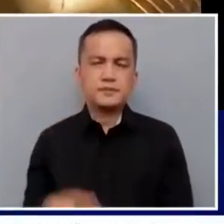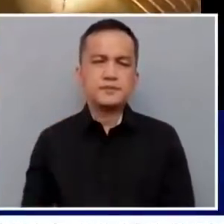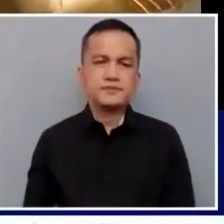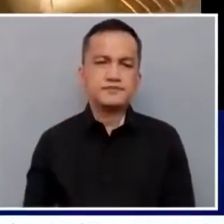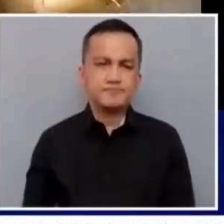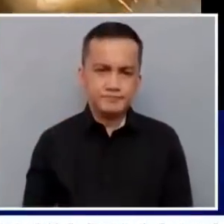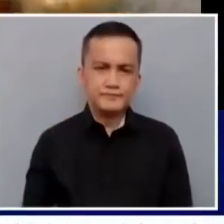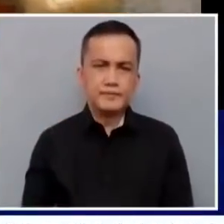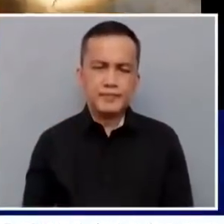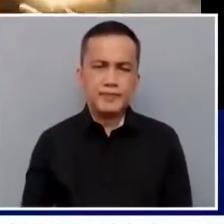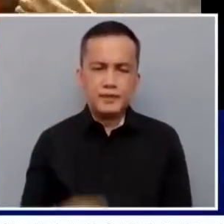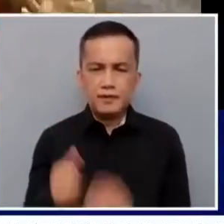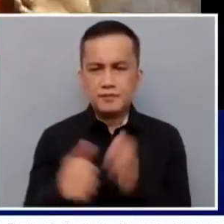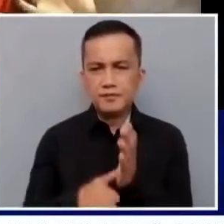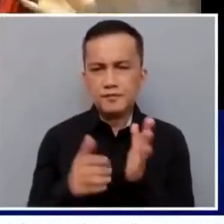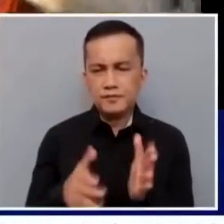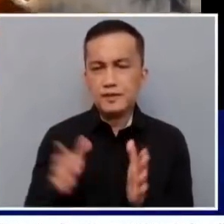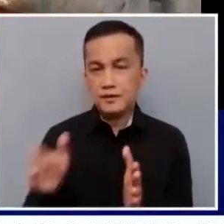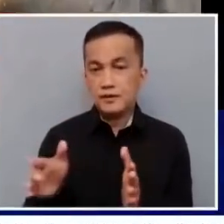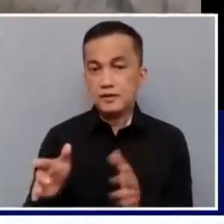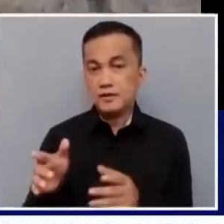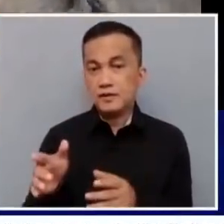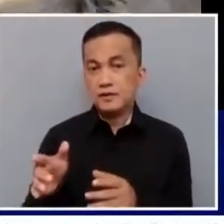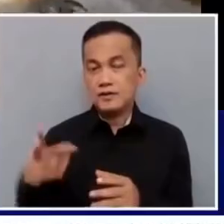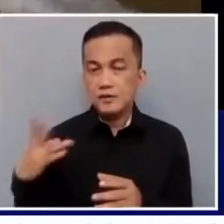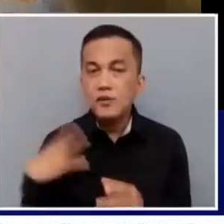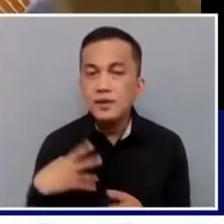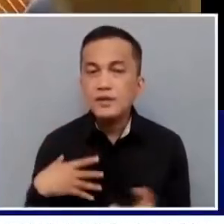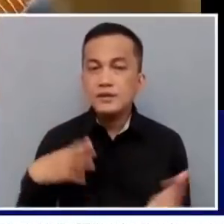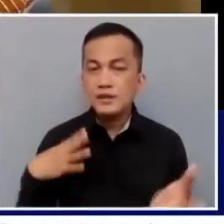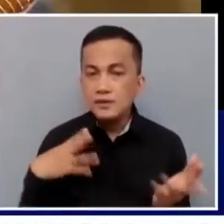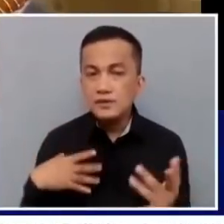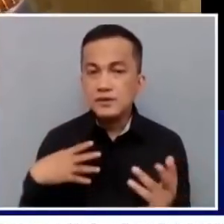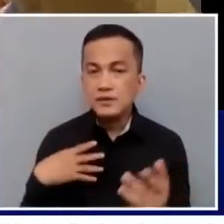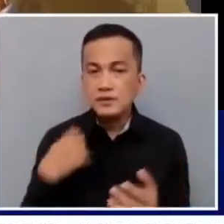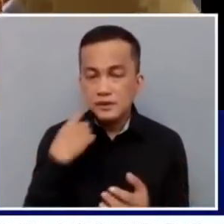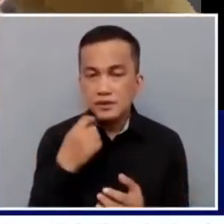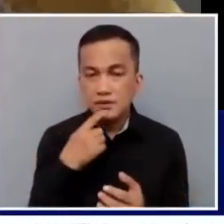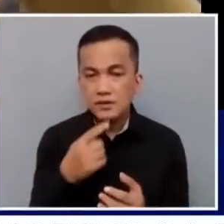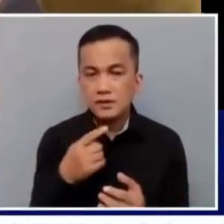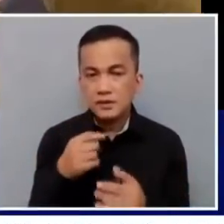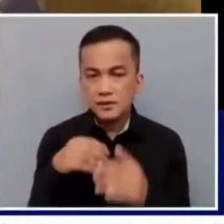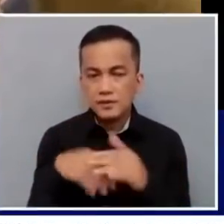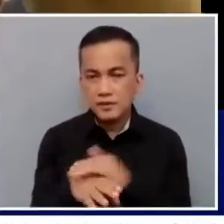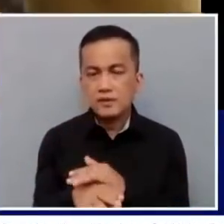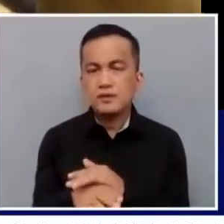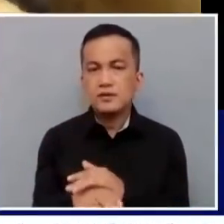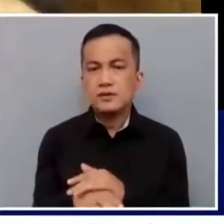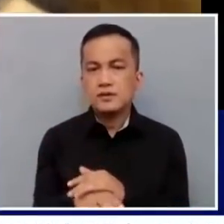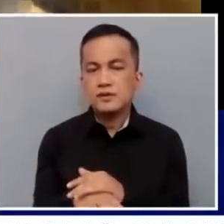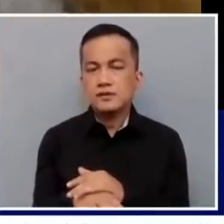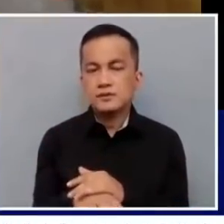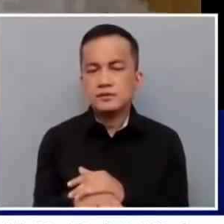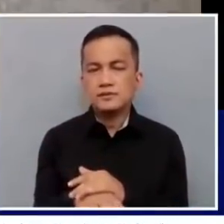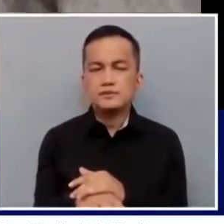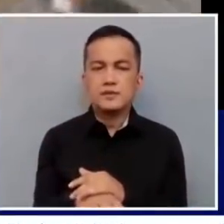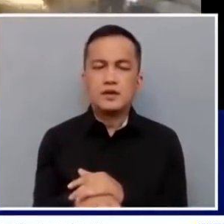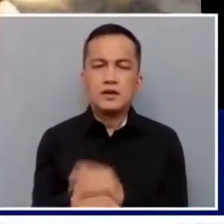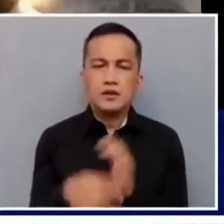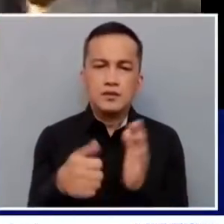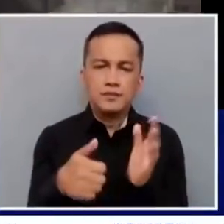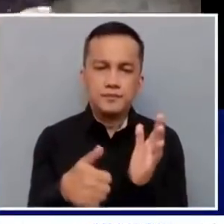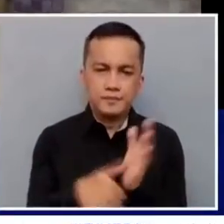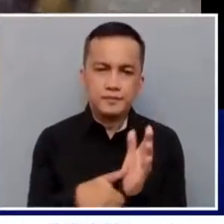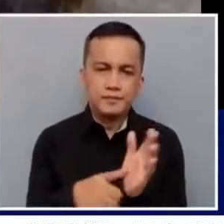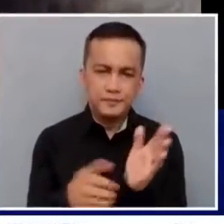sa mga botante. Ito yung mga botante na to, naghihintay na lang ito kanina na pasok sa kanilang mga polling precinct eh. Pero doon